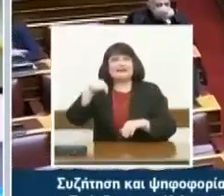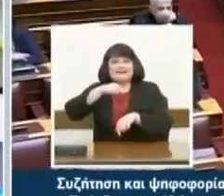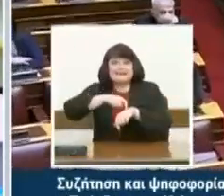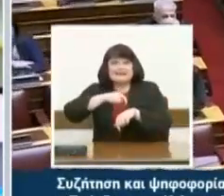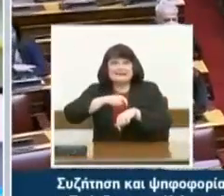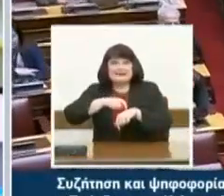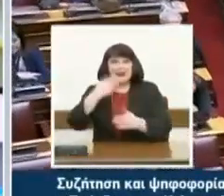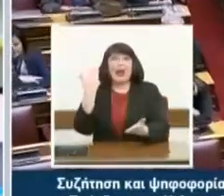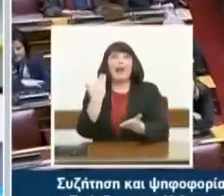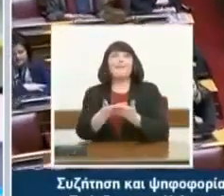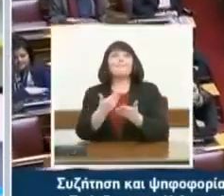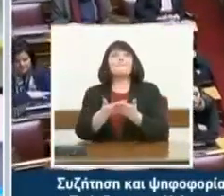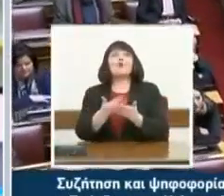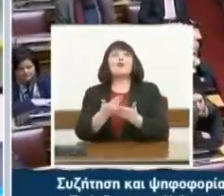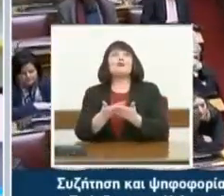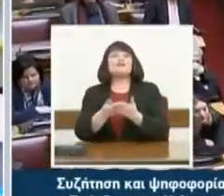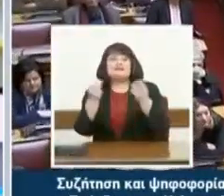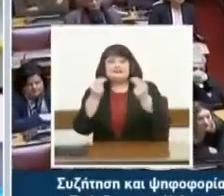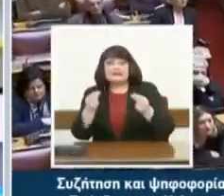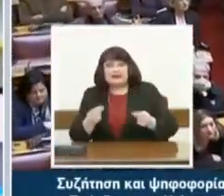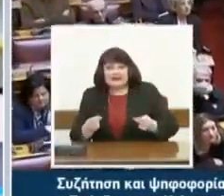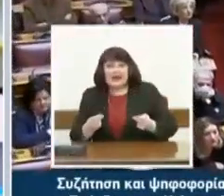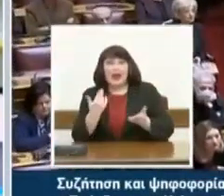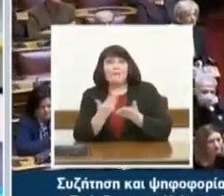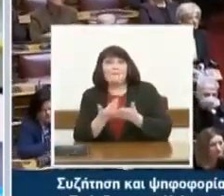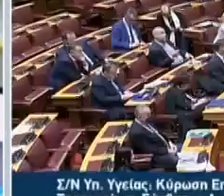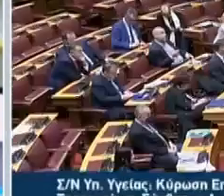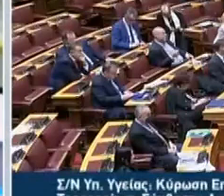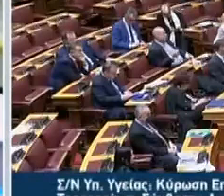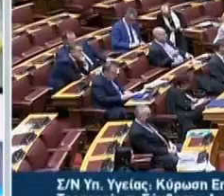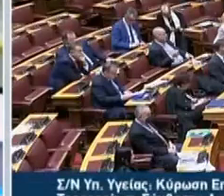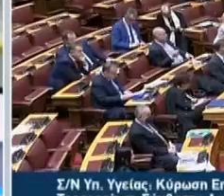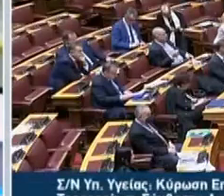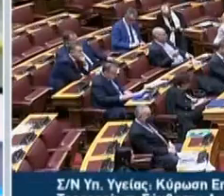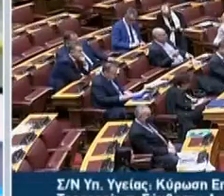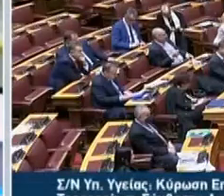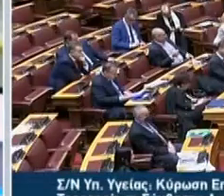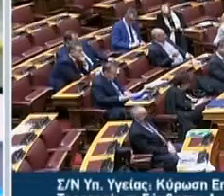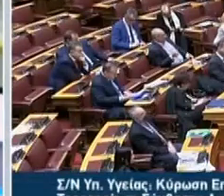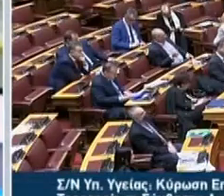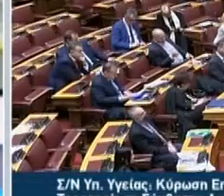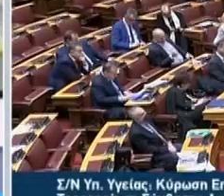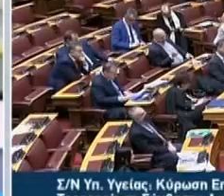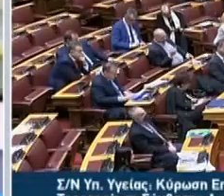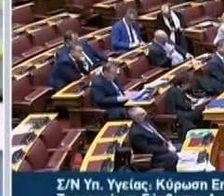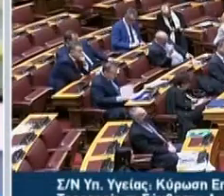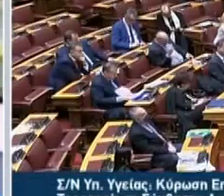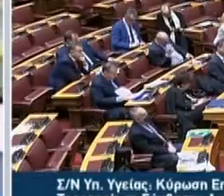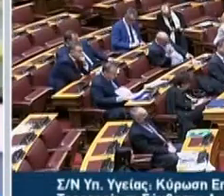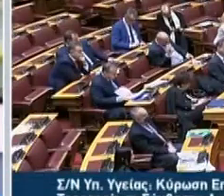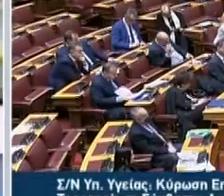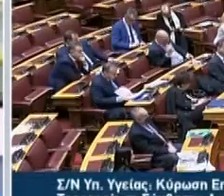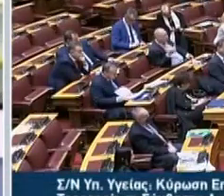λαός ως πρώτο κόμμα στη Βουλή. Μα και ο κύριος Μητσοτάκης στη συνέντευξή του στην Καθημερινή αποκλείει τον κύριο Ανδρουλάκη. Το ίδιο συμβαίνει και στη μία και στην